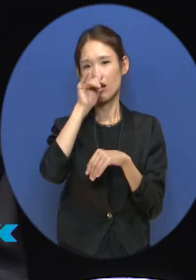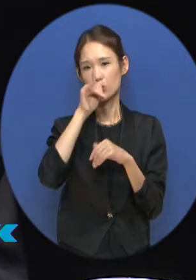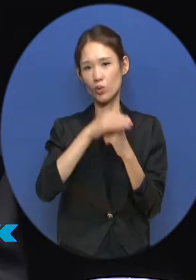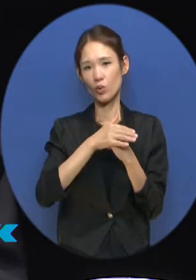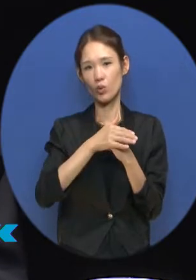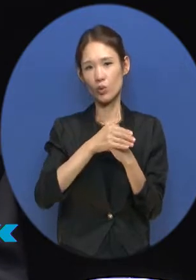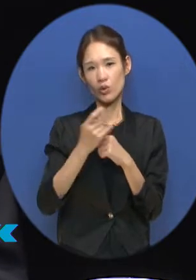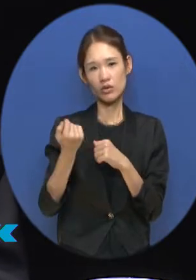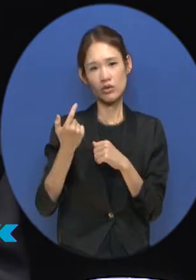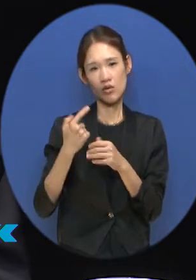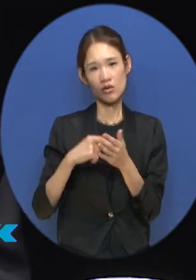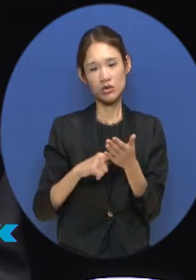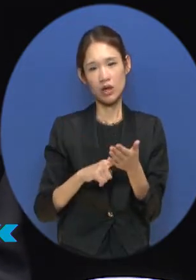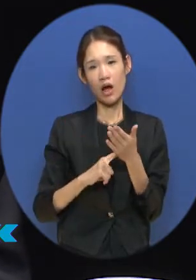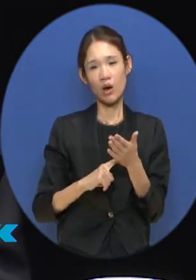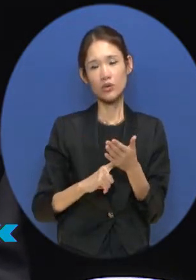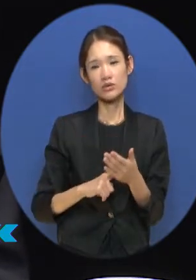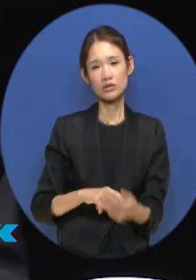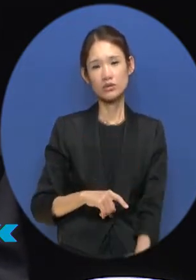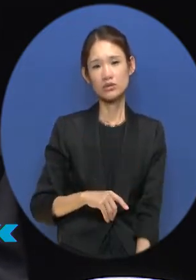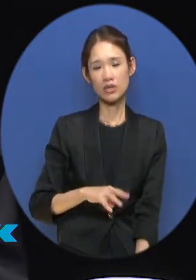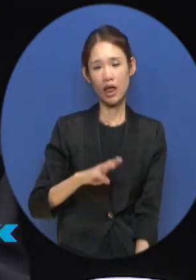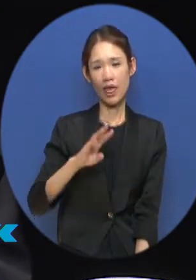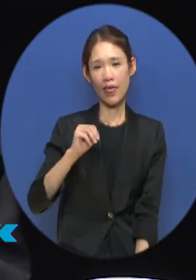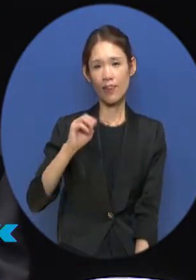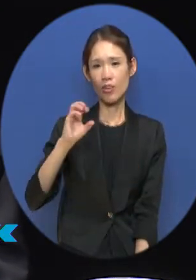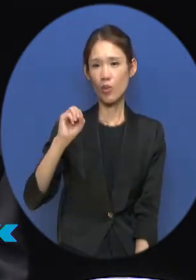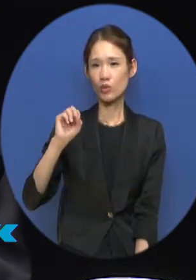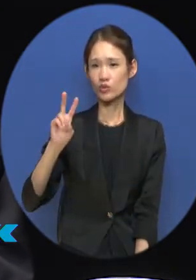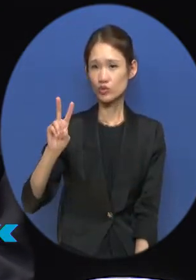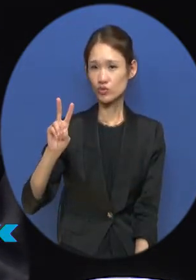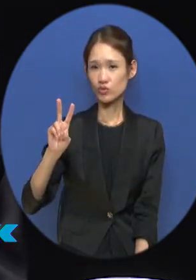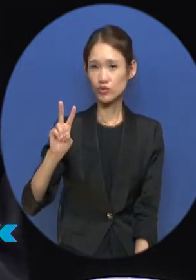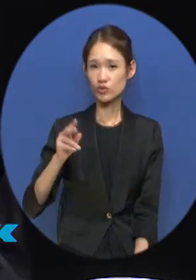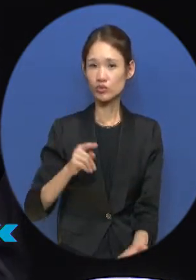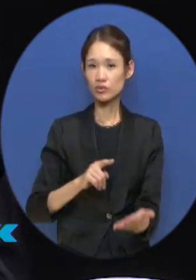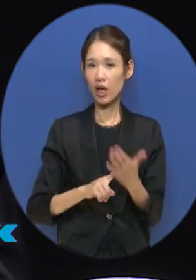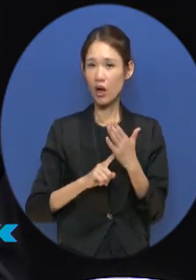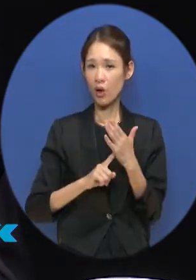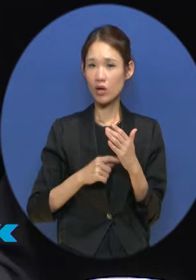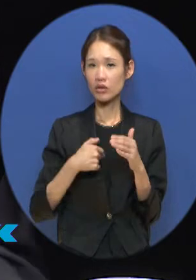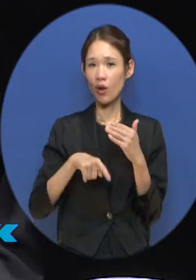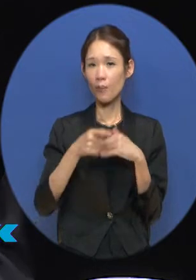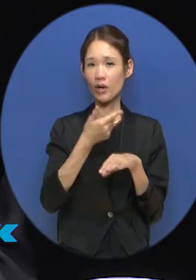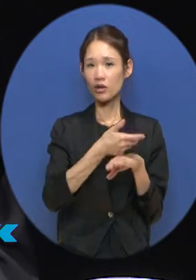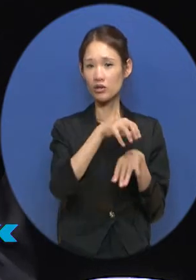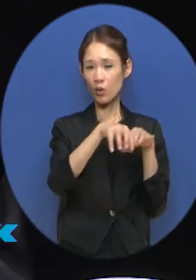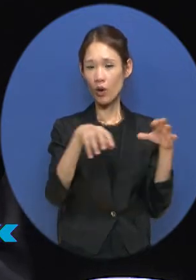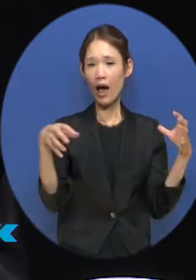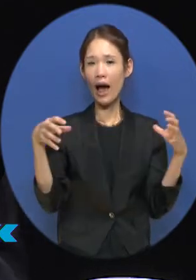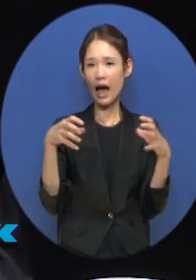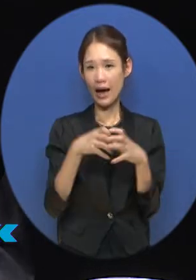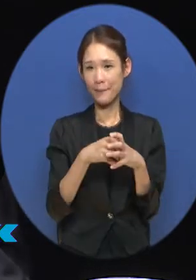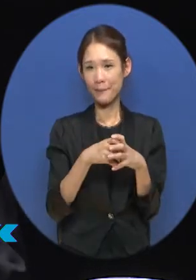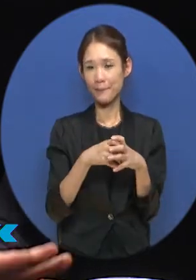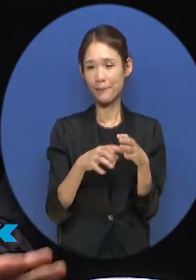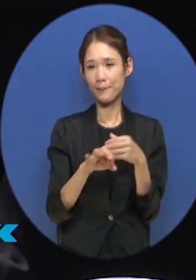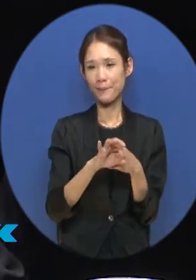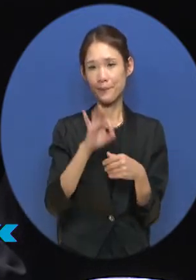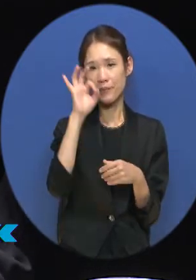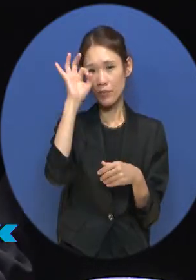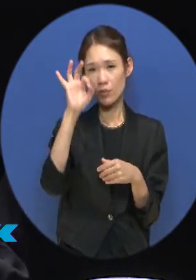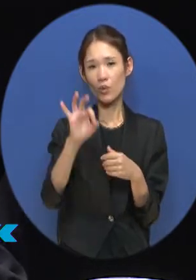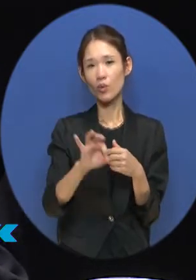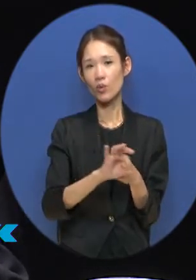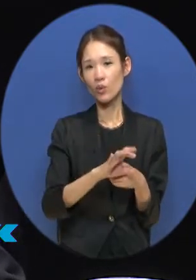디젤 차량에서 나오는 그런 질소산화물이 이제 외부에서 들어오는 질소산화물과 같이 합해져서 대개 보면은